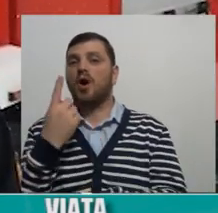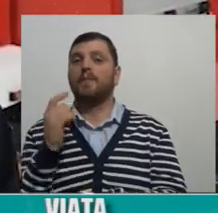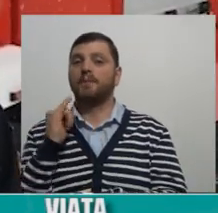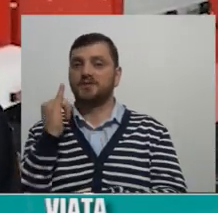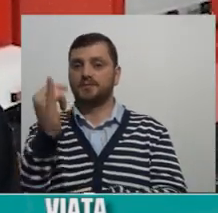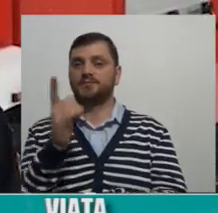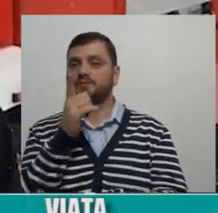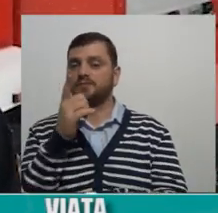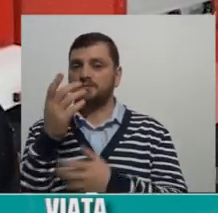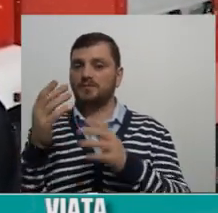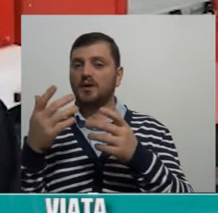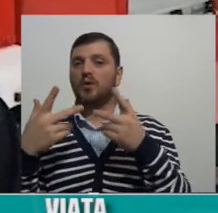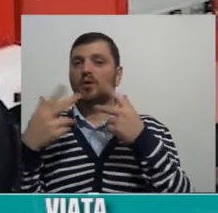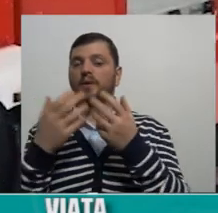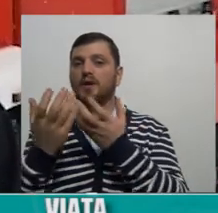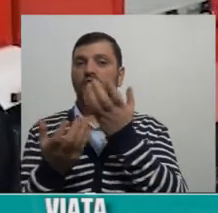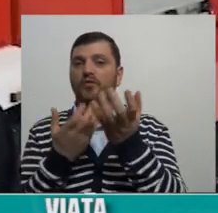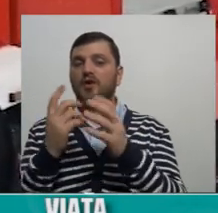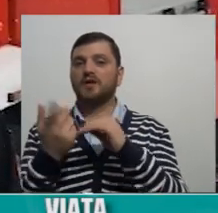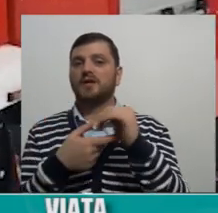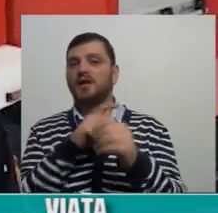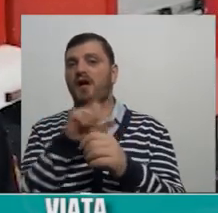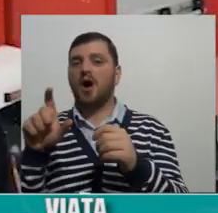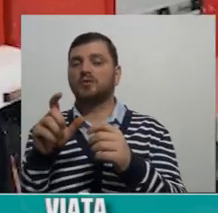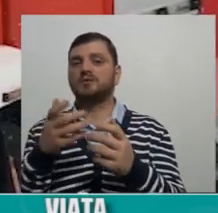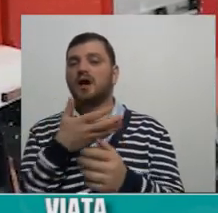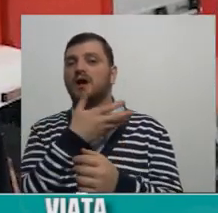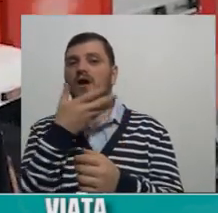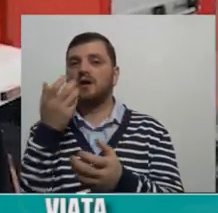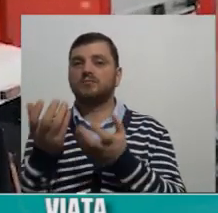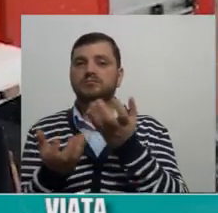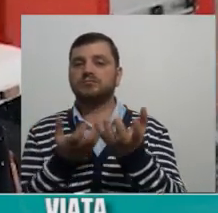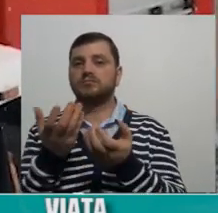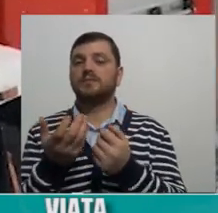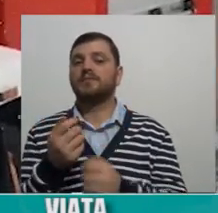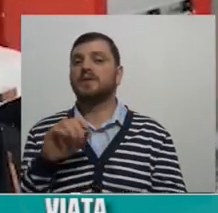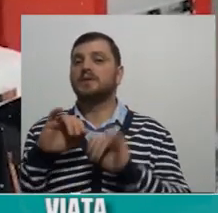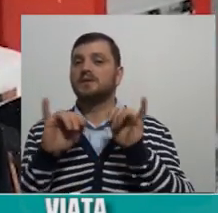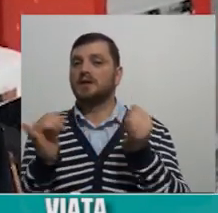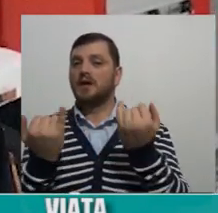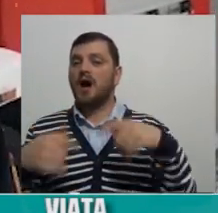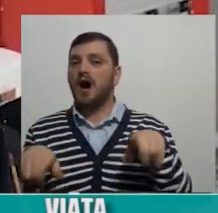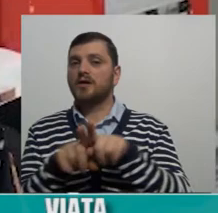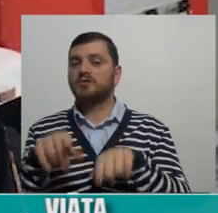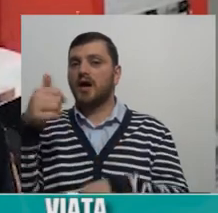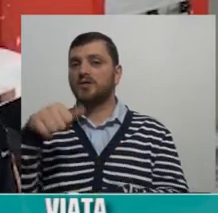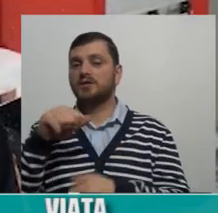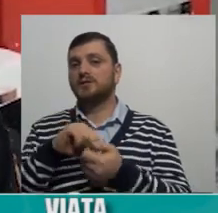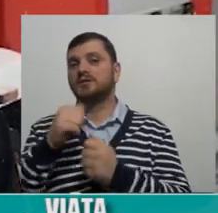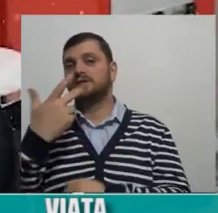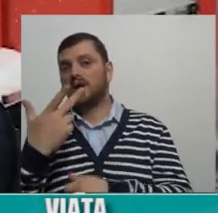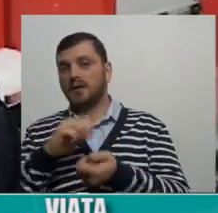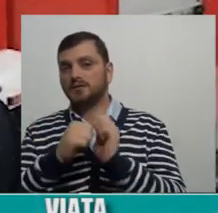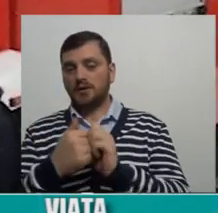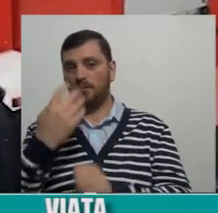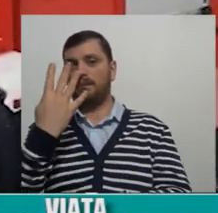ore cel puțin o intervenție la stingerea incendiilor provocate de aceste sisteme. Uneori se întâmplă ca în aceea zi să aibă